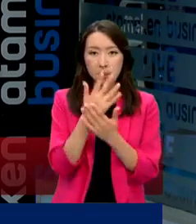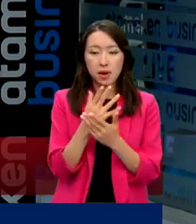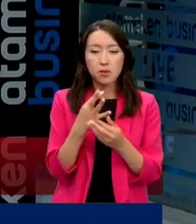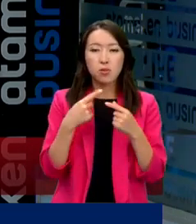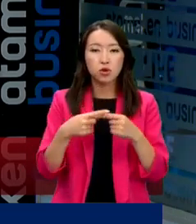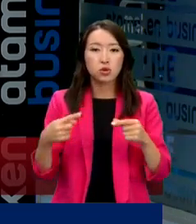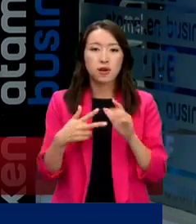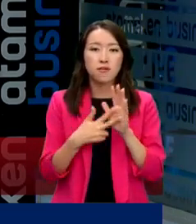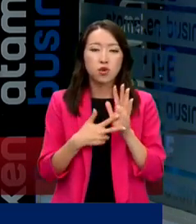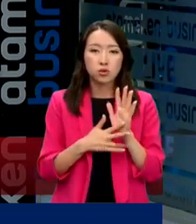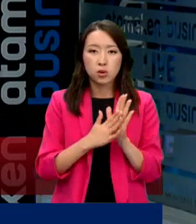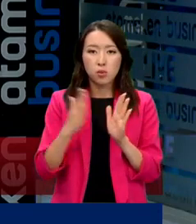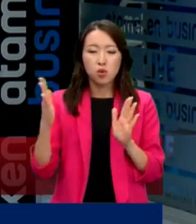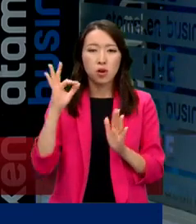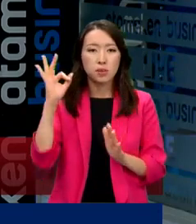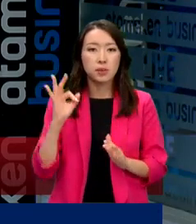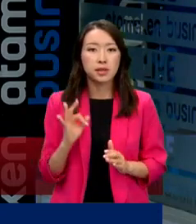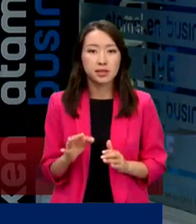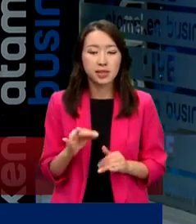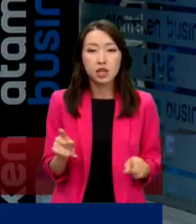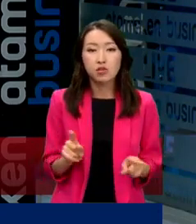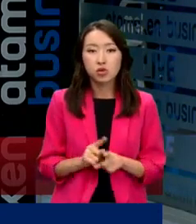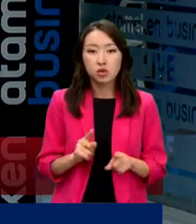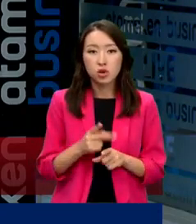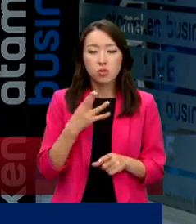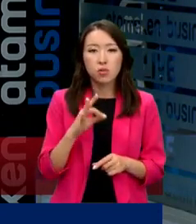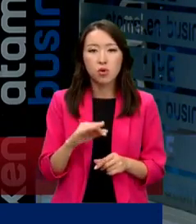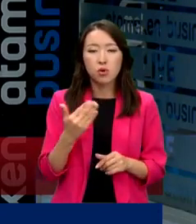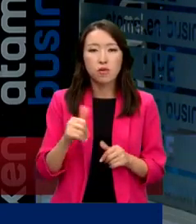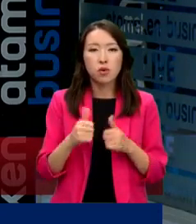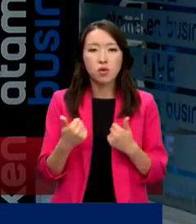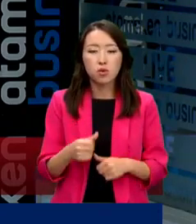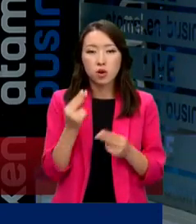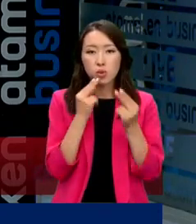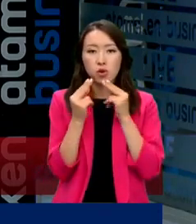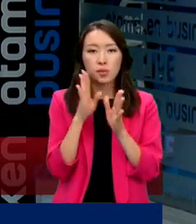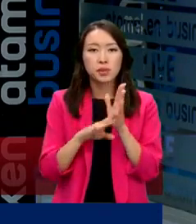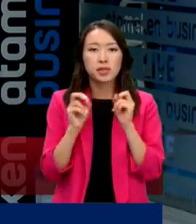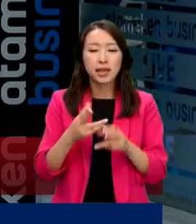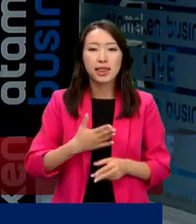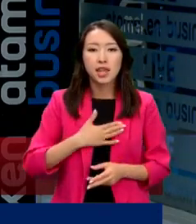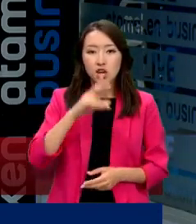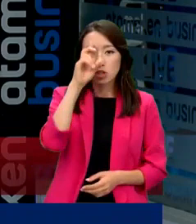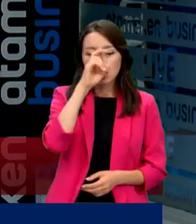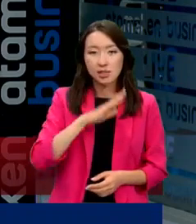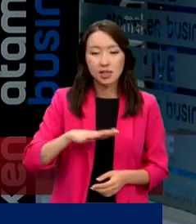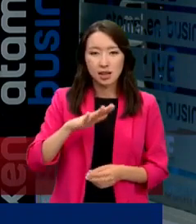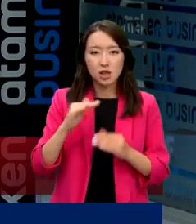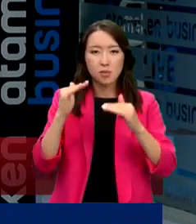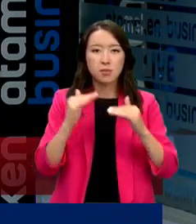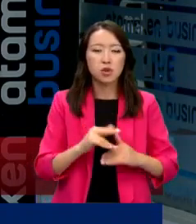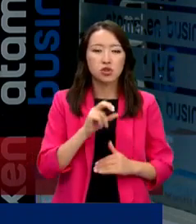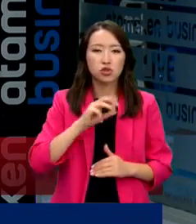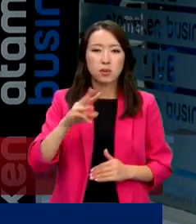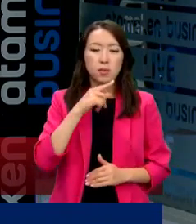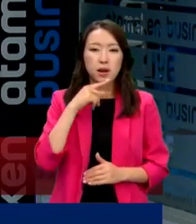остальным 80% и более процентов. И тем не менее, по уровню продовольственной безопасности наша страна значительно уступает России и